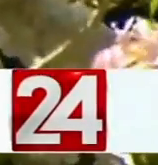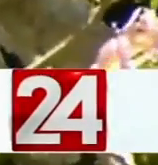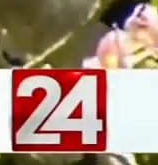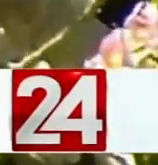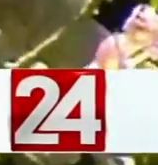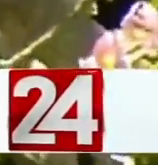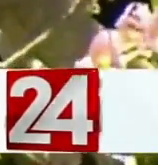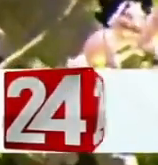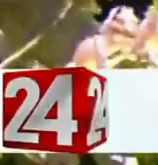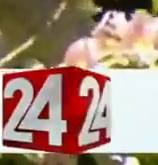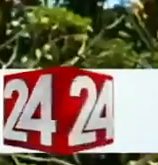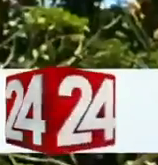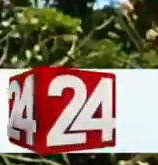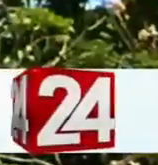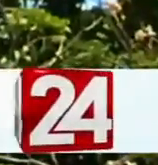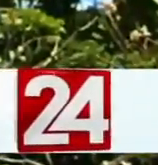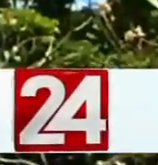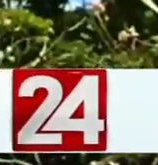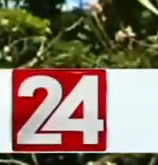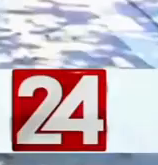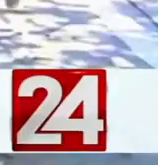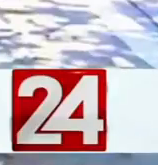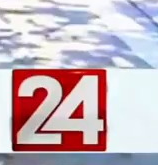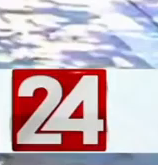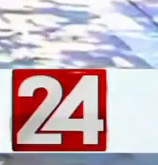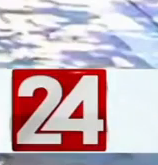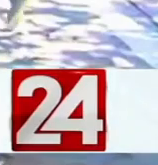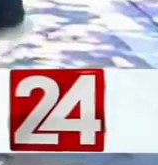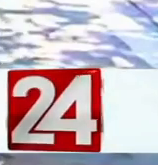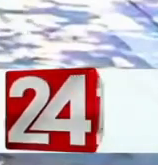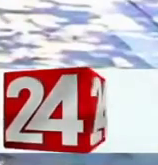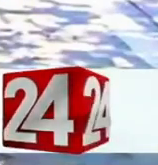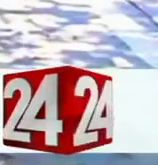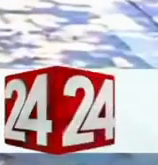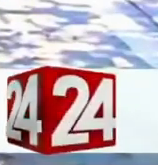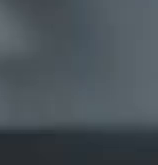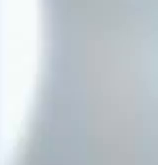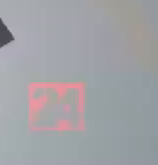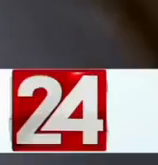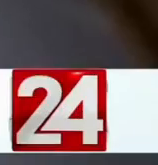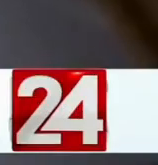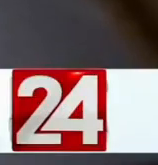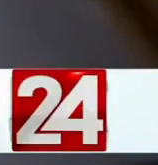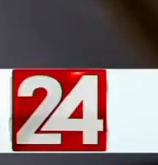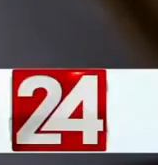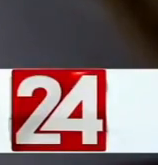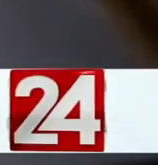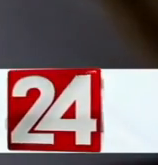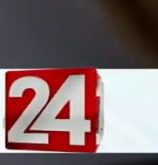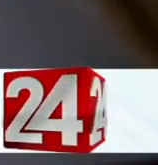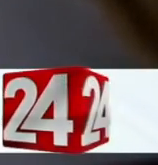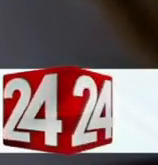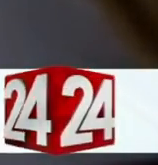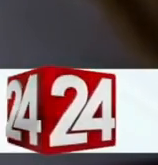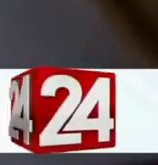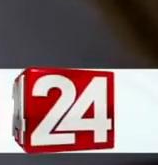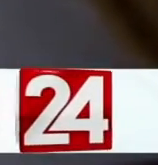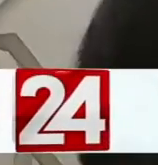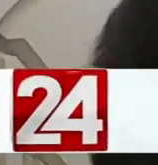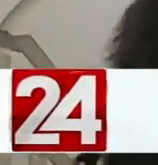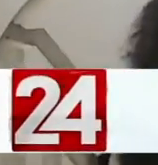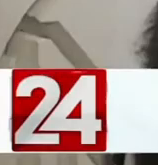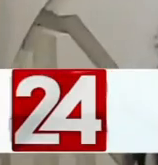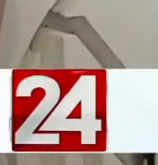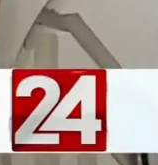kaya matatagpuan? Kuya Kim, ano na? At ang magkahiwalay na comeback